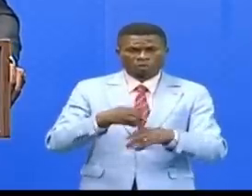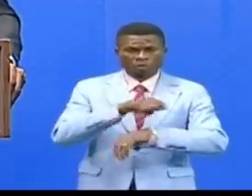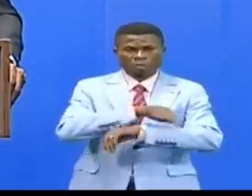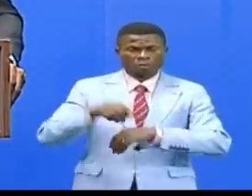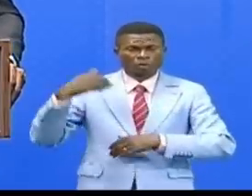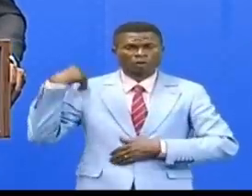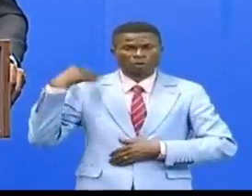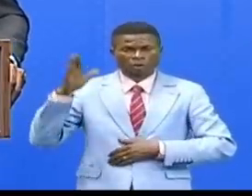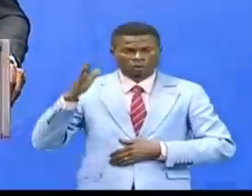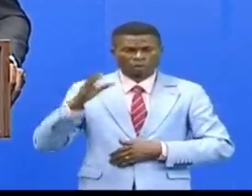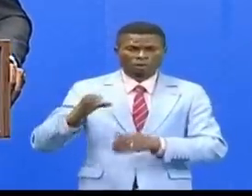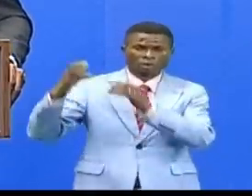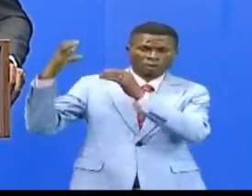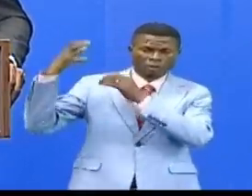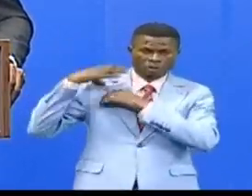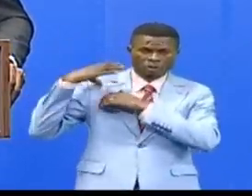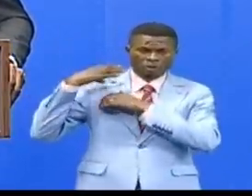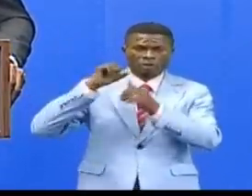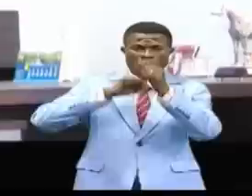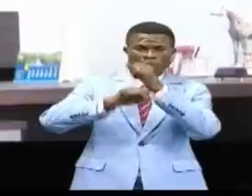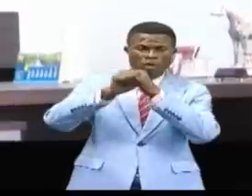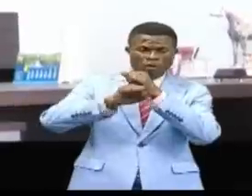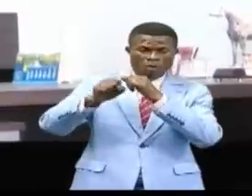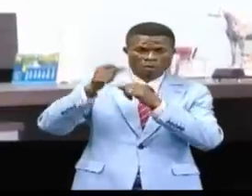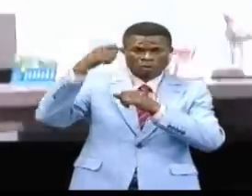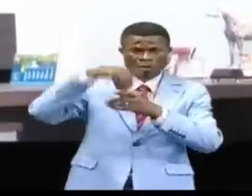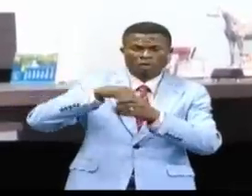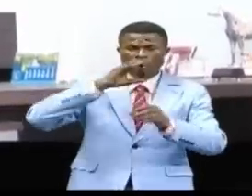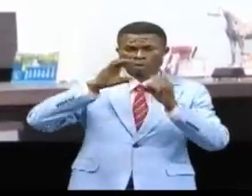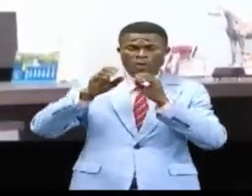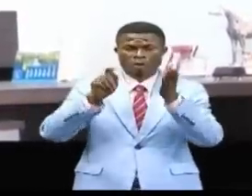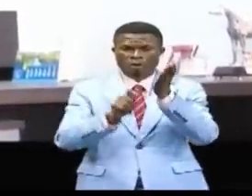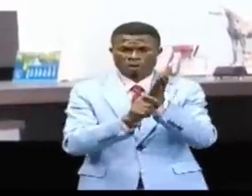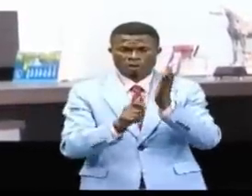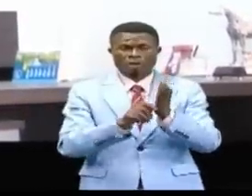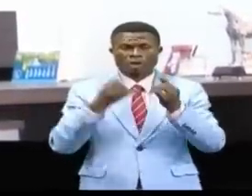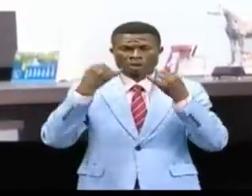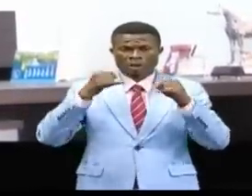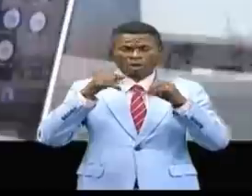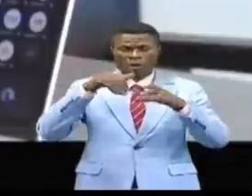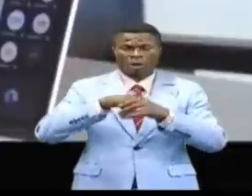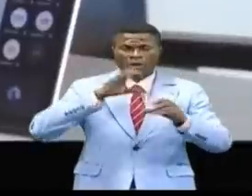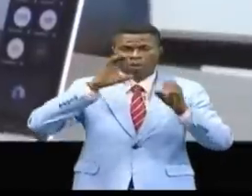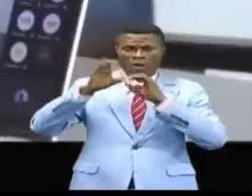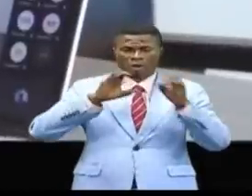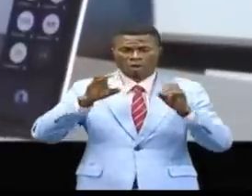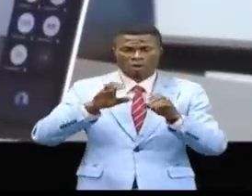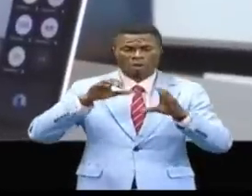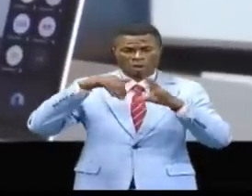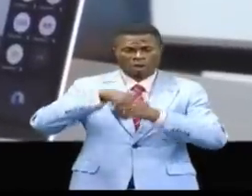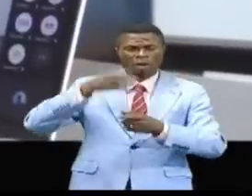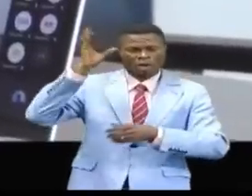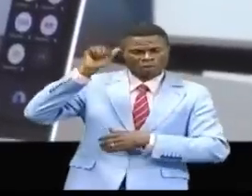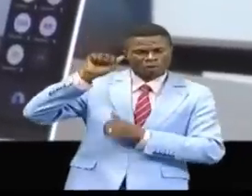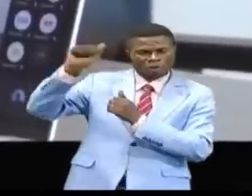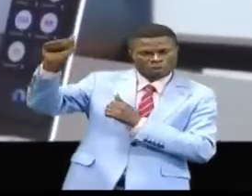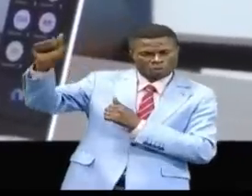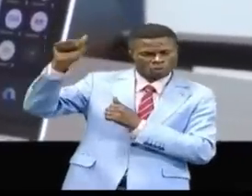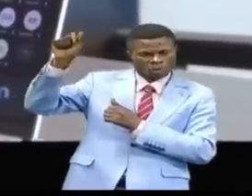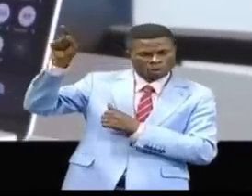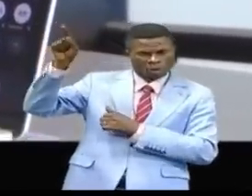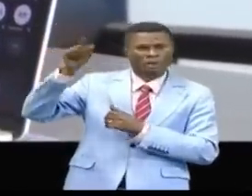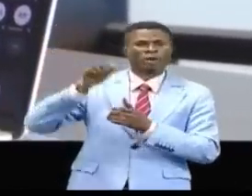public chargé de la promotion des télécommunications et des technologies de l'information et de la communication dans le milieu ruraux et